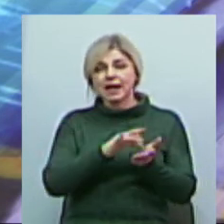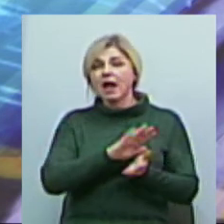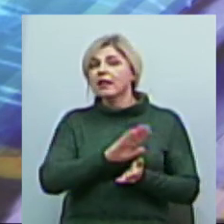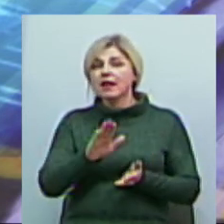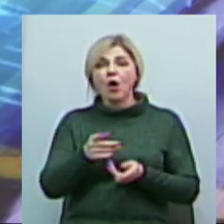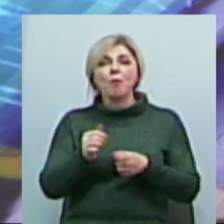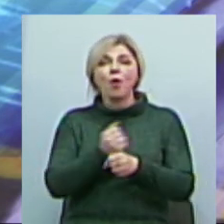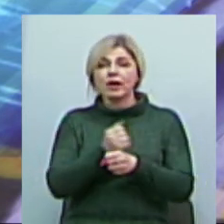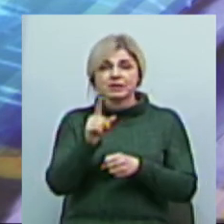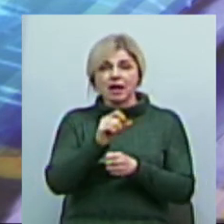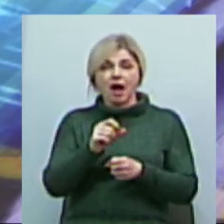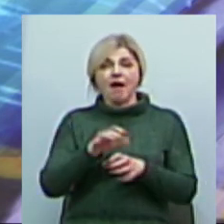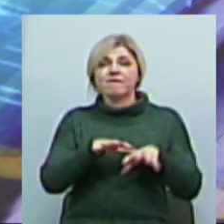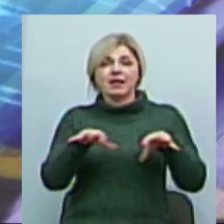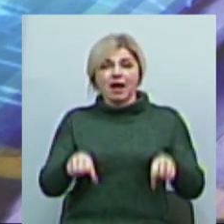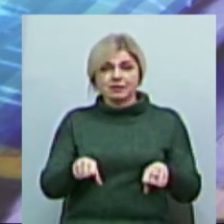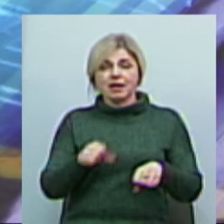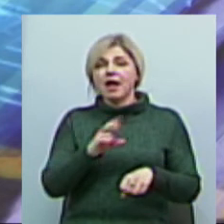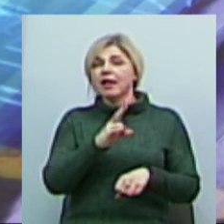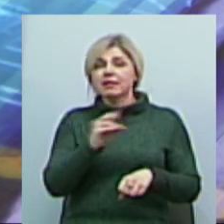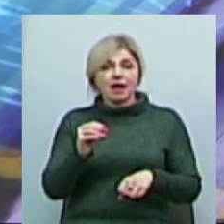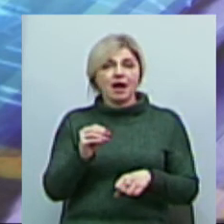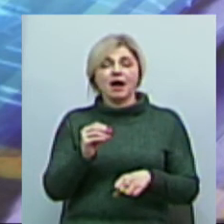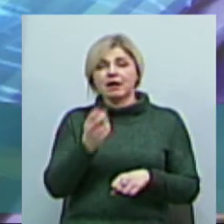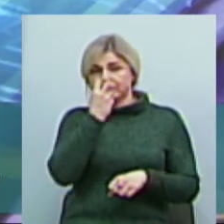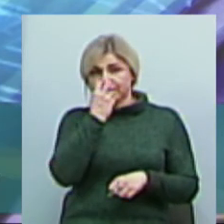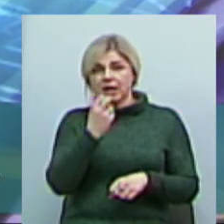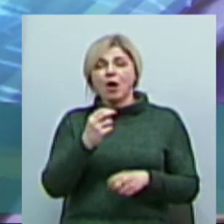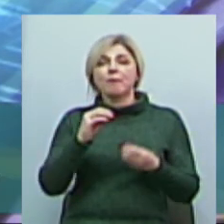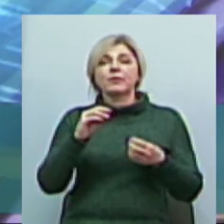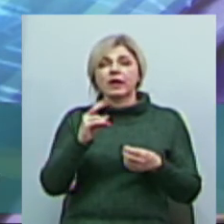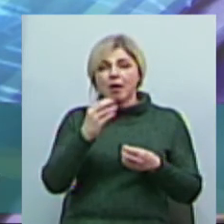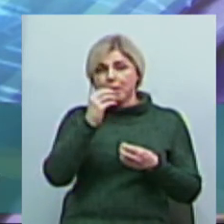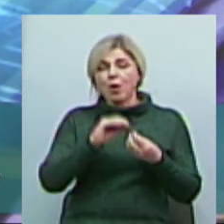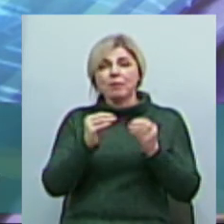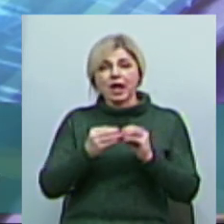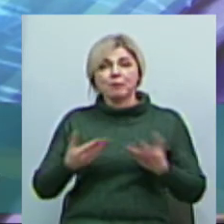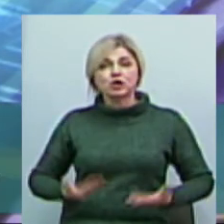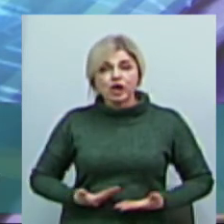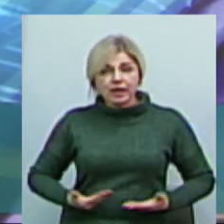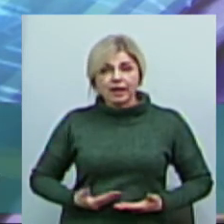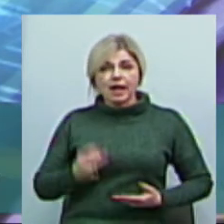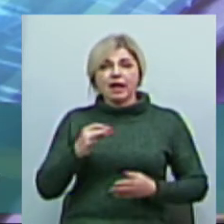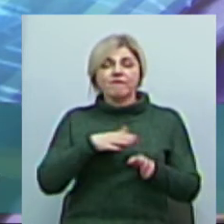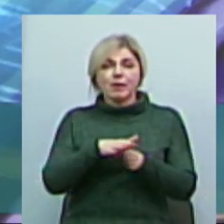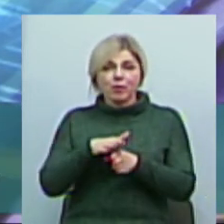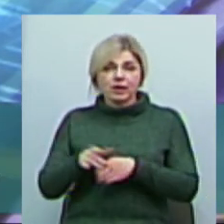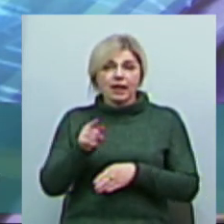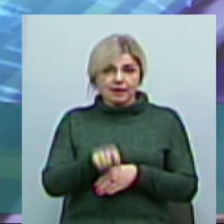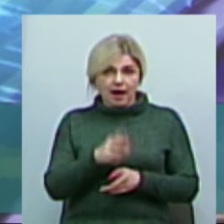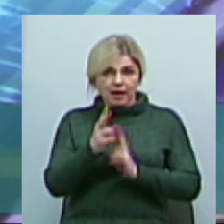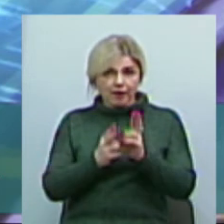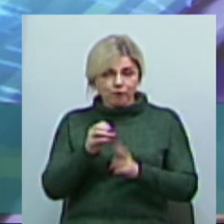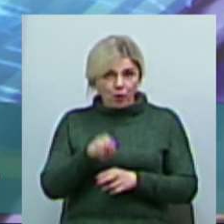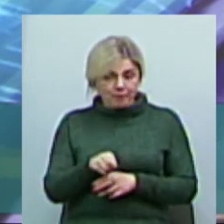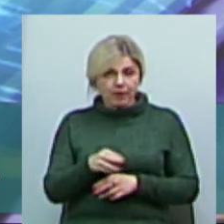мы ориентированы на решение проблем жителей и реализацию тех самых реформ. То есть, насколько